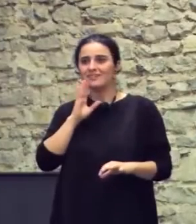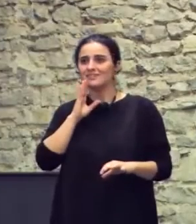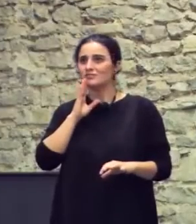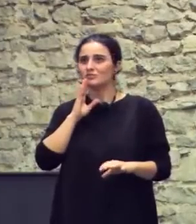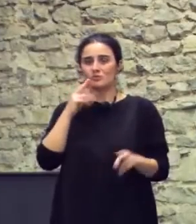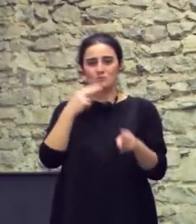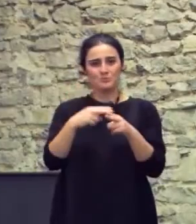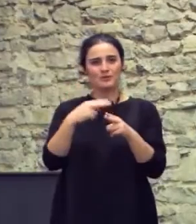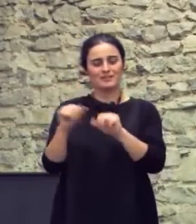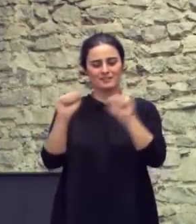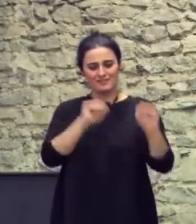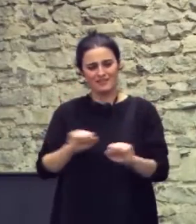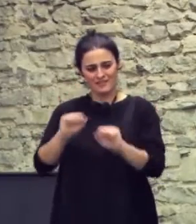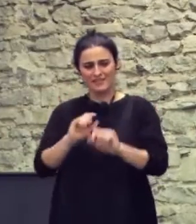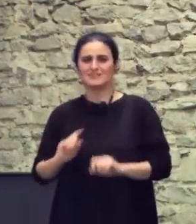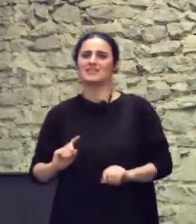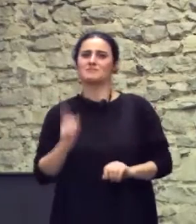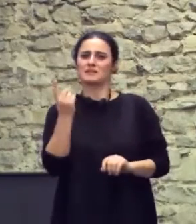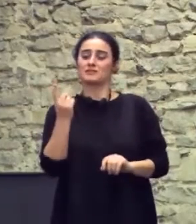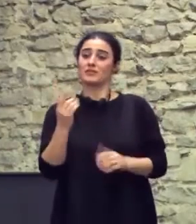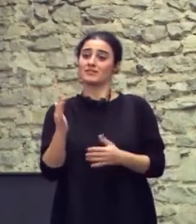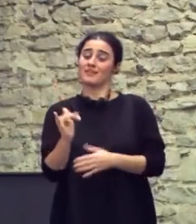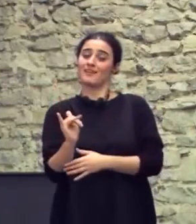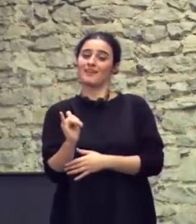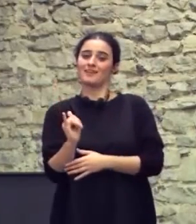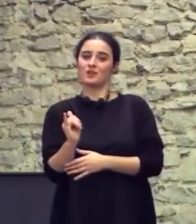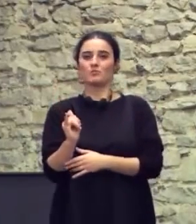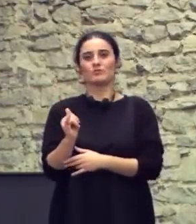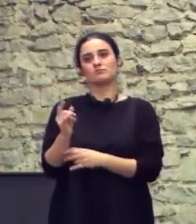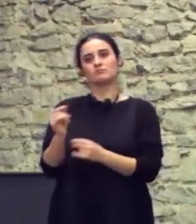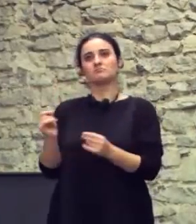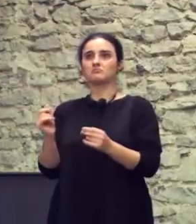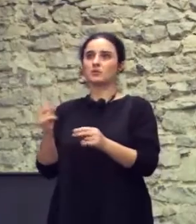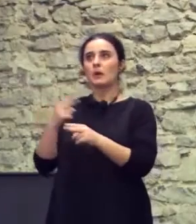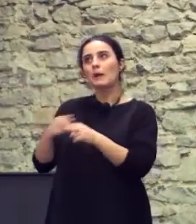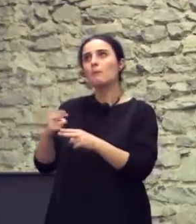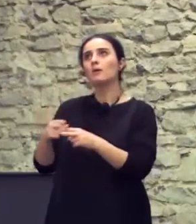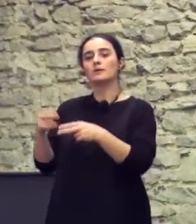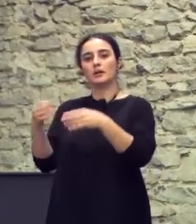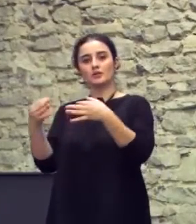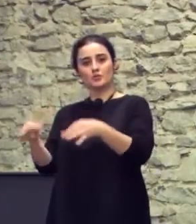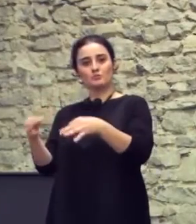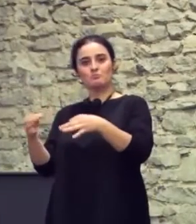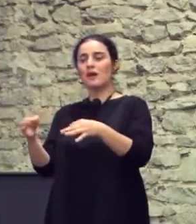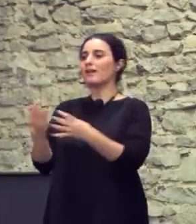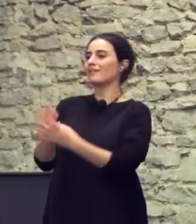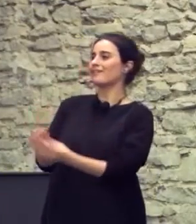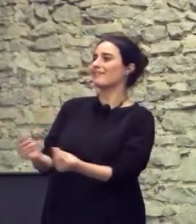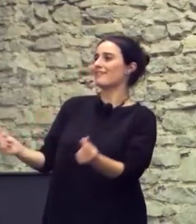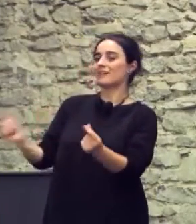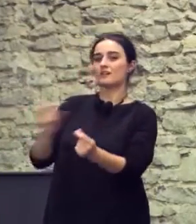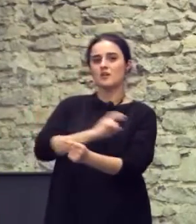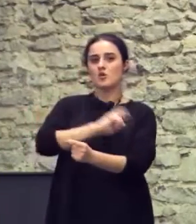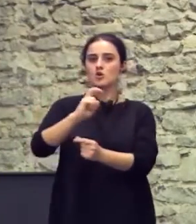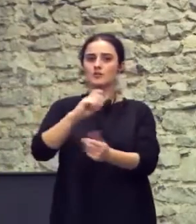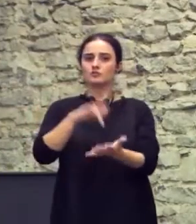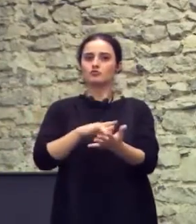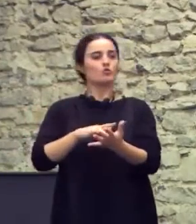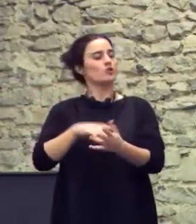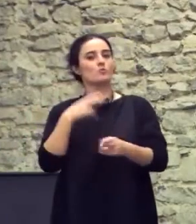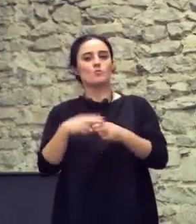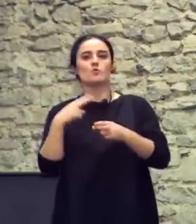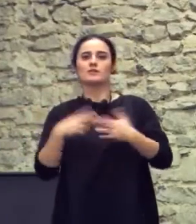dituztenak politikak, eta orduan badauzkagu politikak eginak berez oso harmoniosoak eta oso normalak diren eskolentzako, eta gero urgentziazko politika